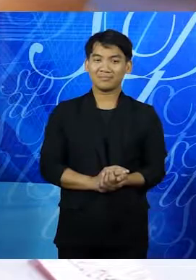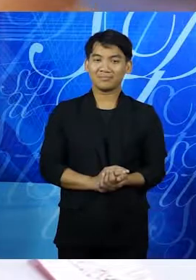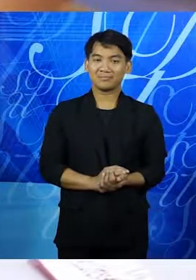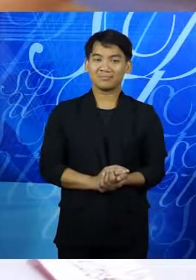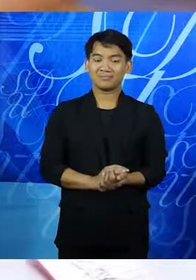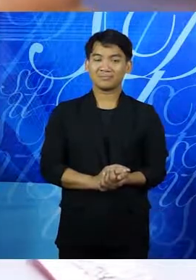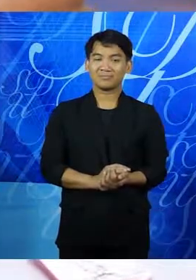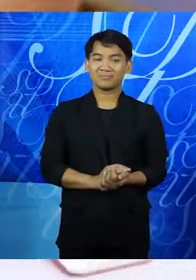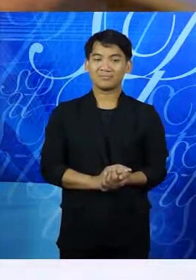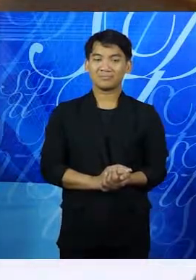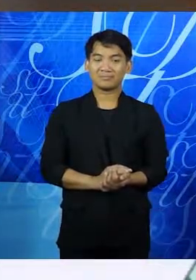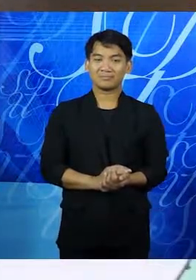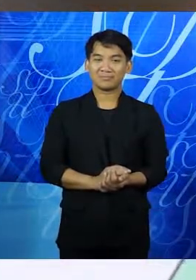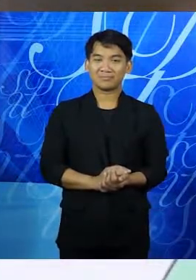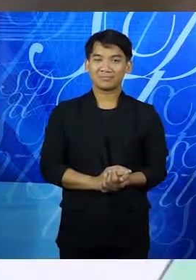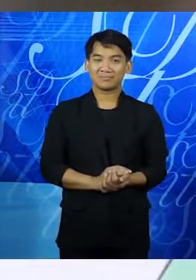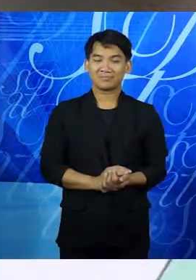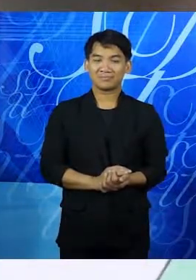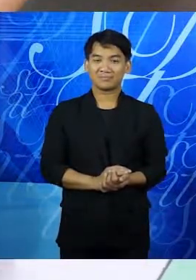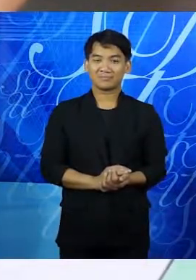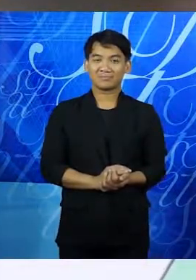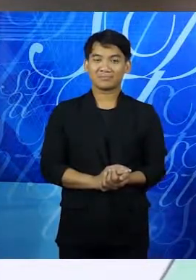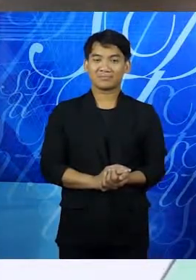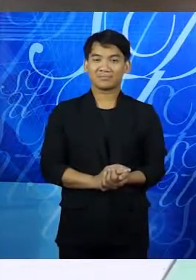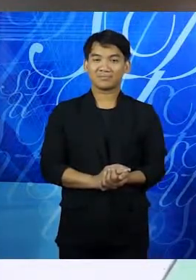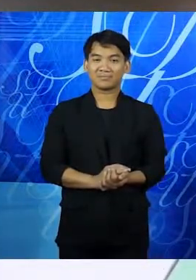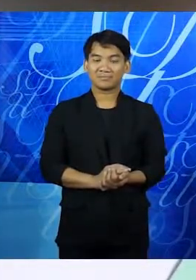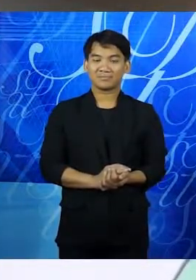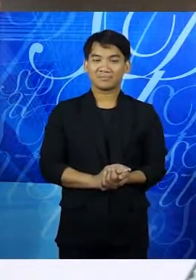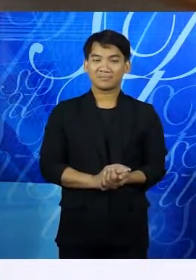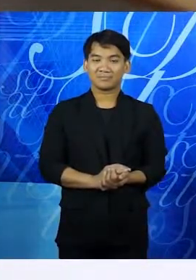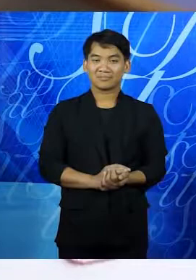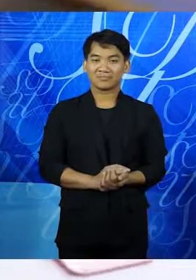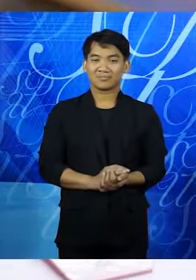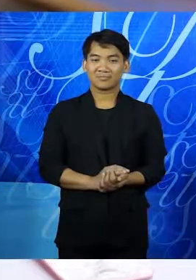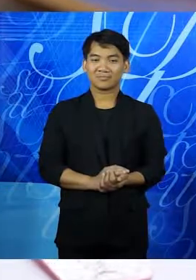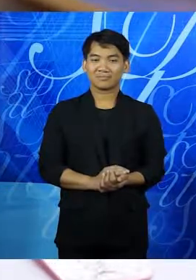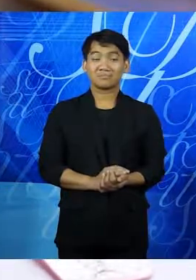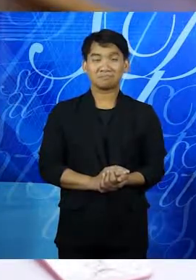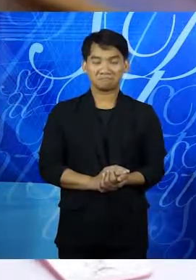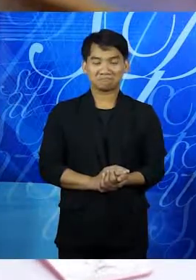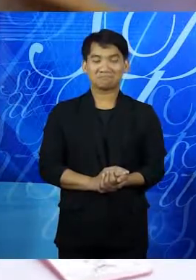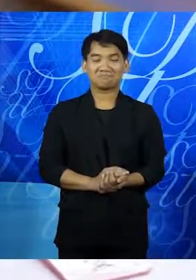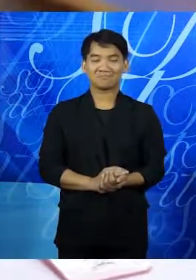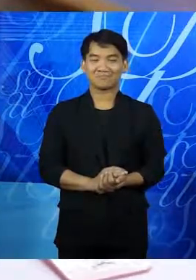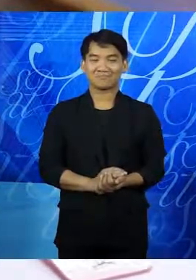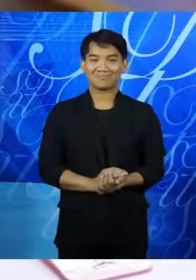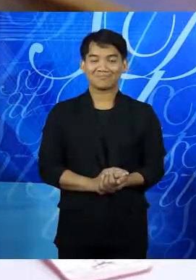นี่ค่ะดึงเลยค่ะ